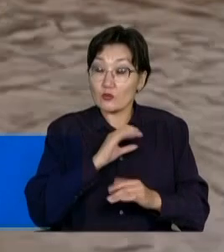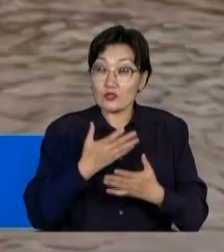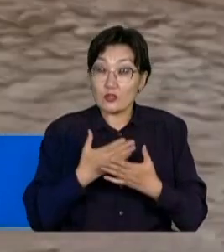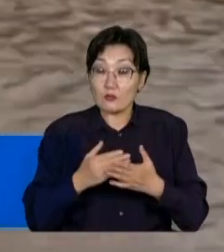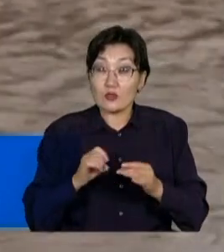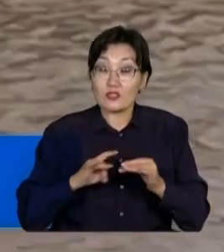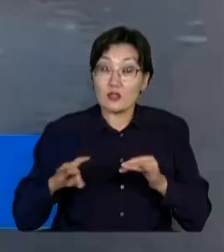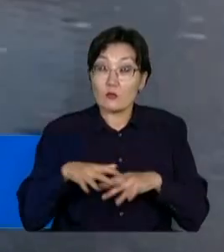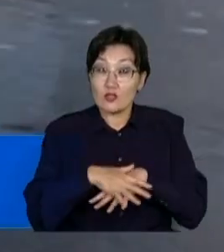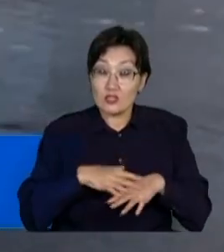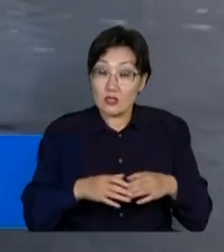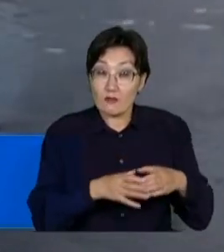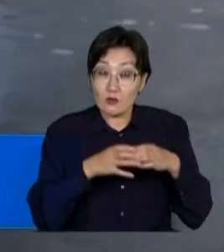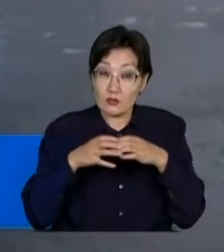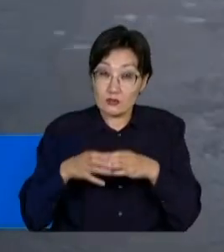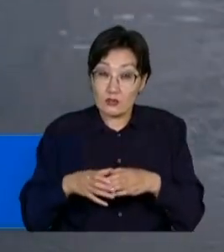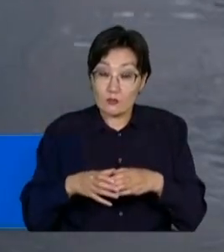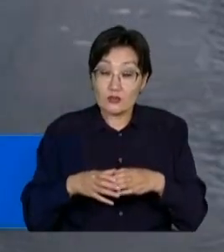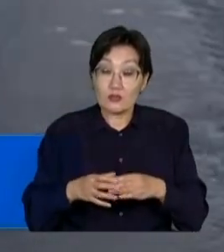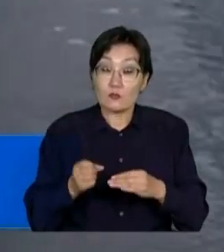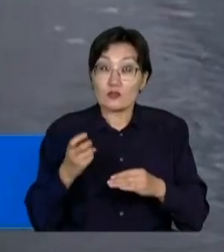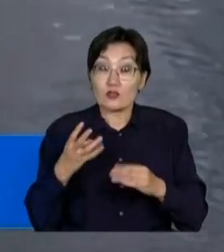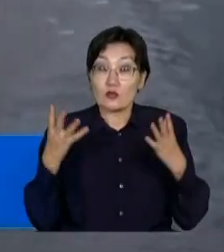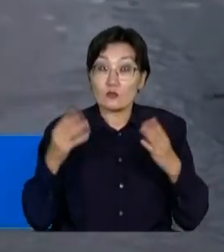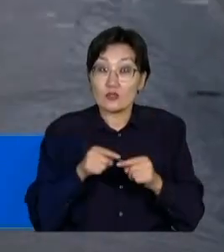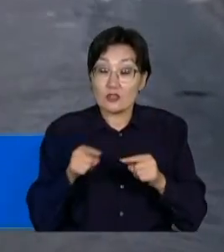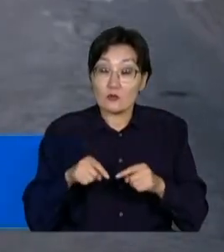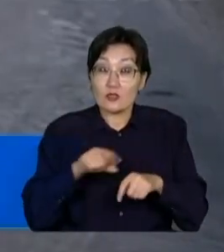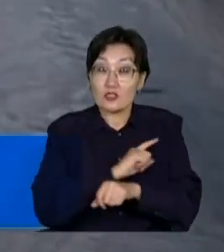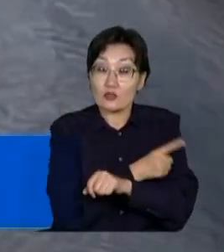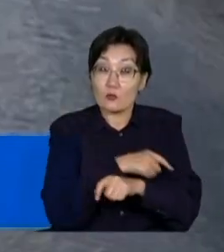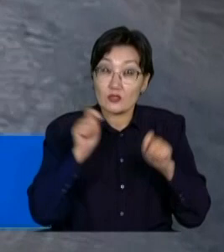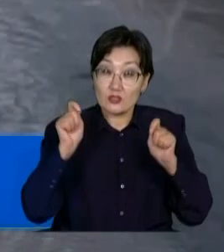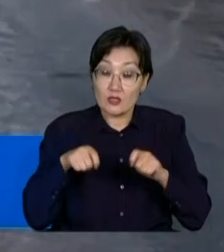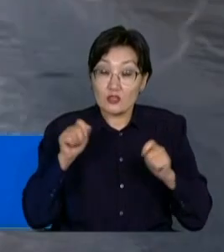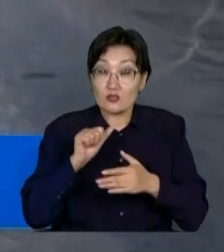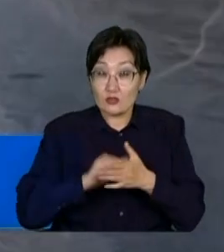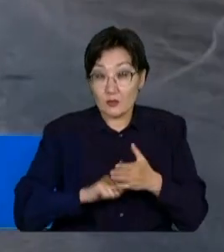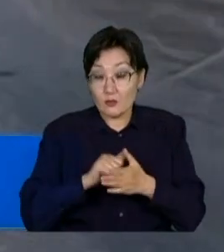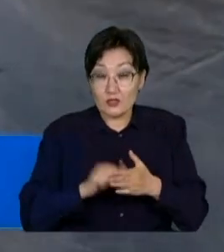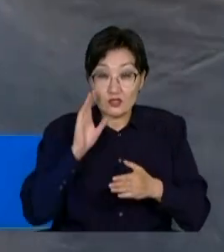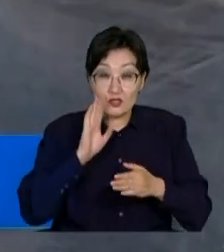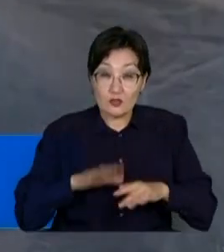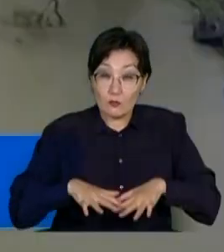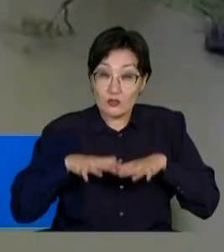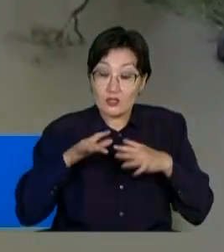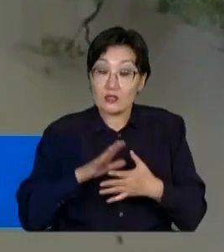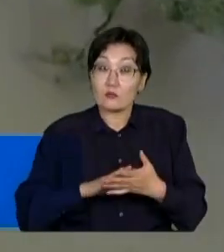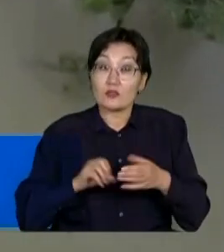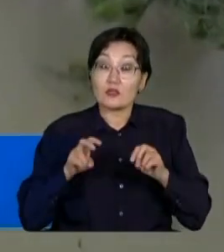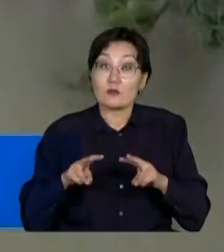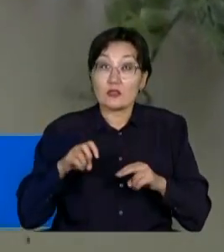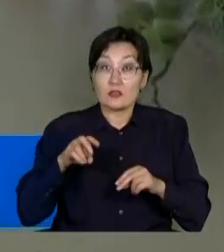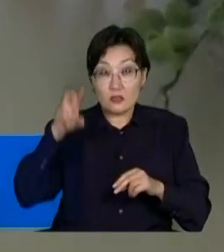елді мекеннің халқы эвакуацияланды. Айта кетейік, бірнеше күн бойы толассыз жауған жауынның соңы тасқын қоласқан еді. Синоптиктер